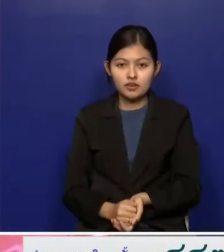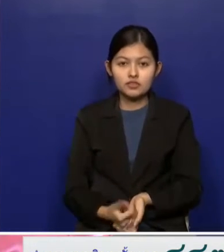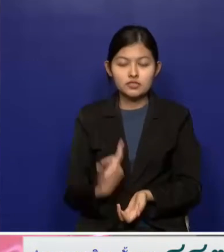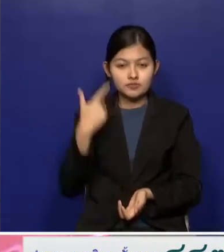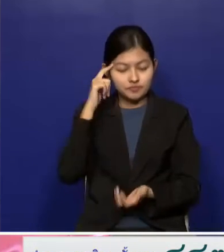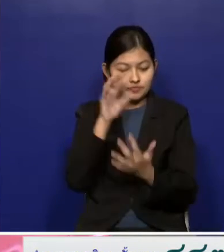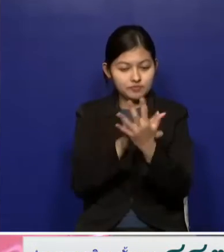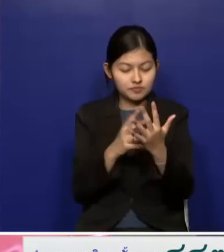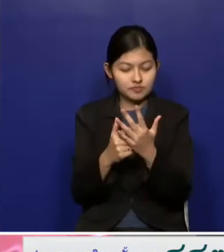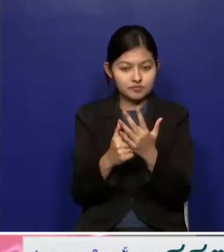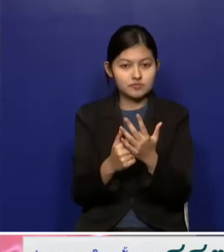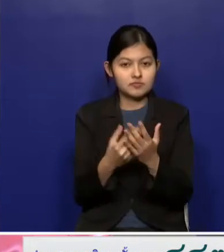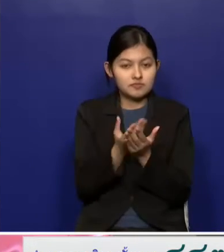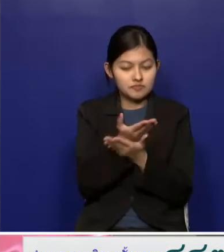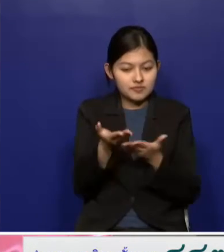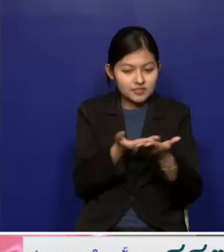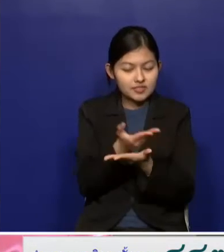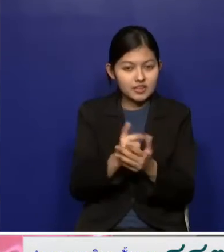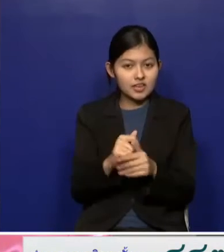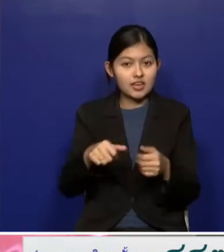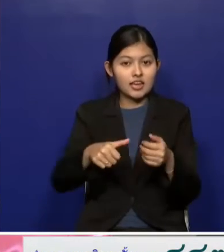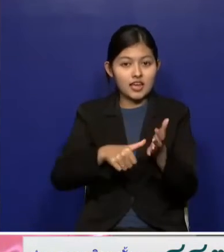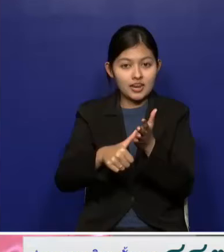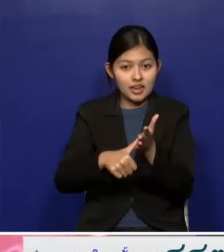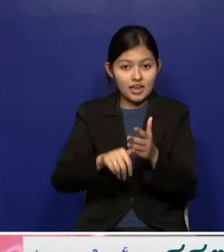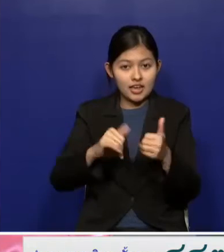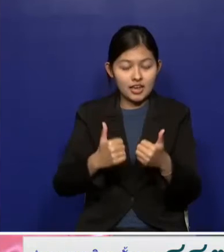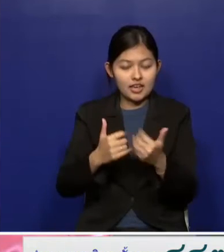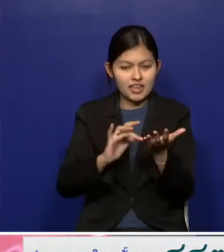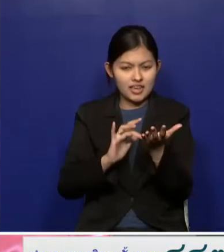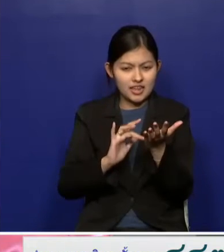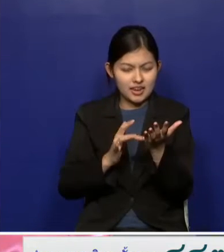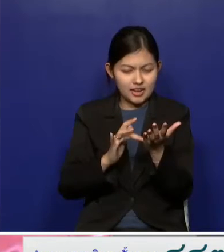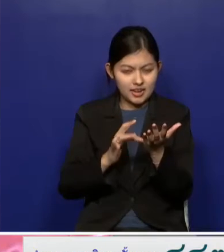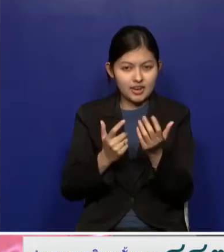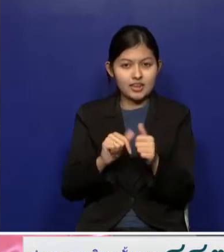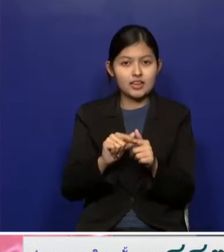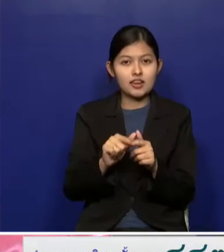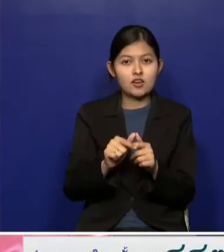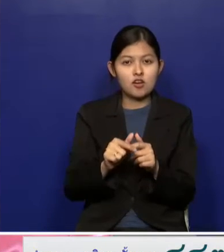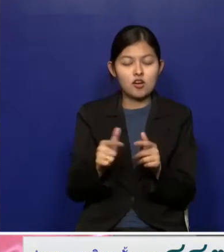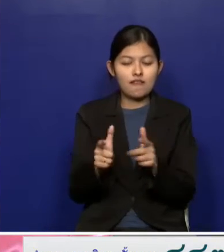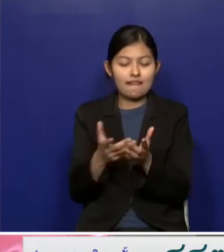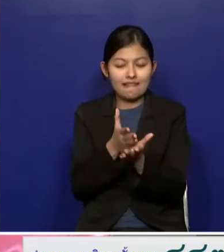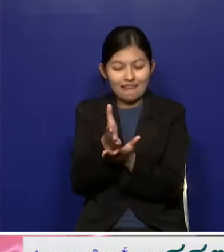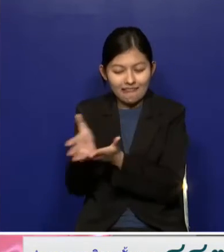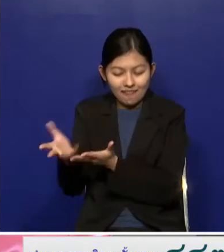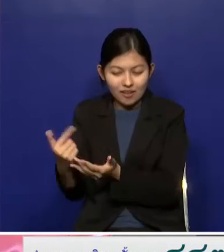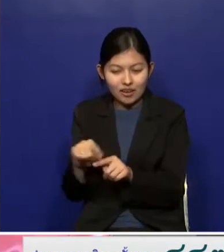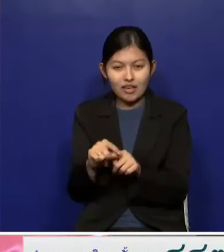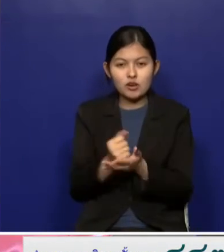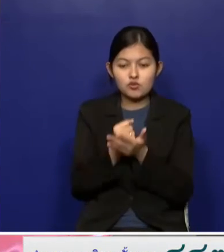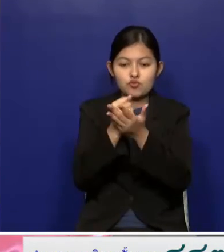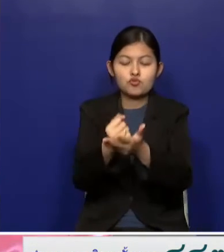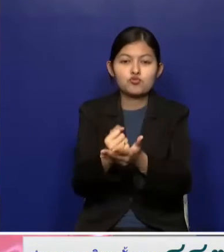กลดหมายของรธบาีการแ้ไขในสวที่เป็นประเด็งทางเทคนิกและประเดนตปีกย่่อยแทบจะไม่มส่วนช่วยแก้ไข